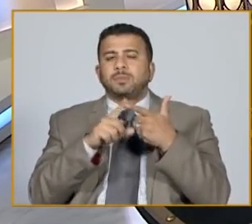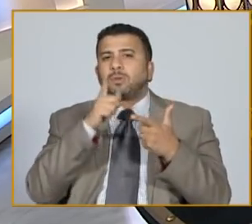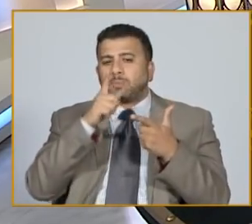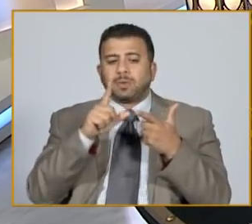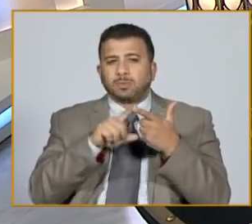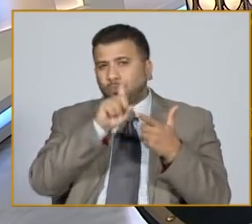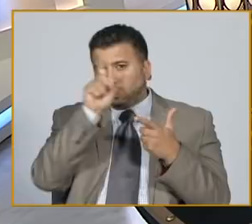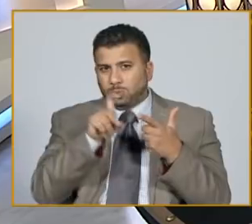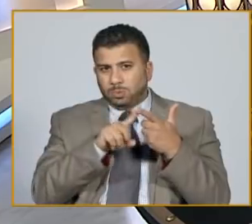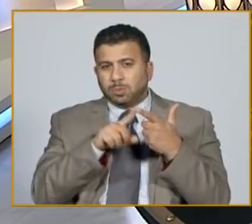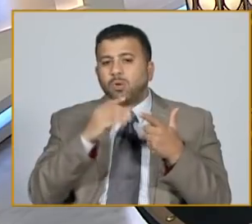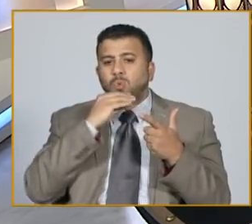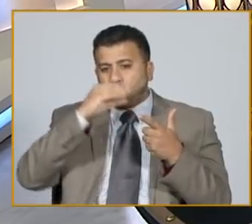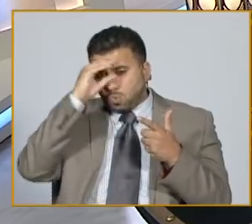القرآن